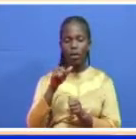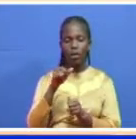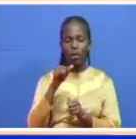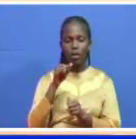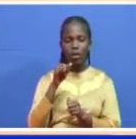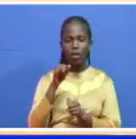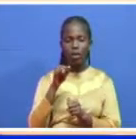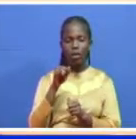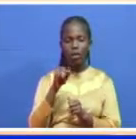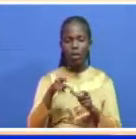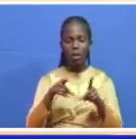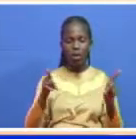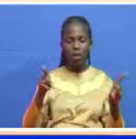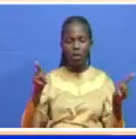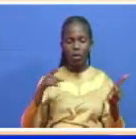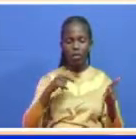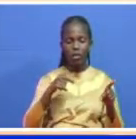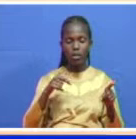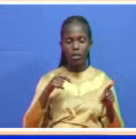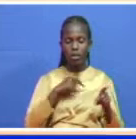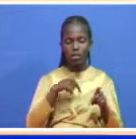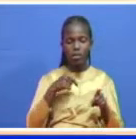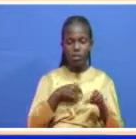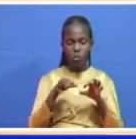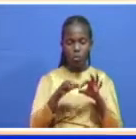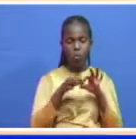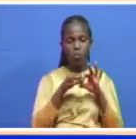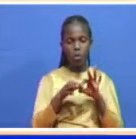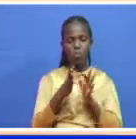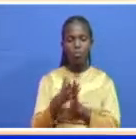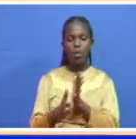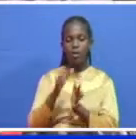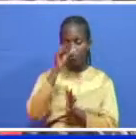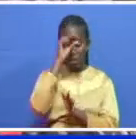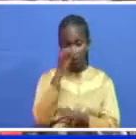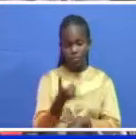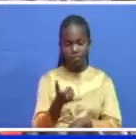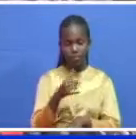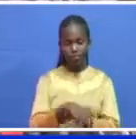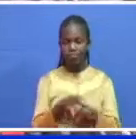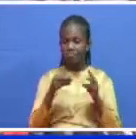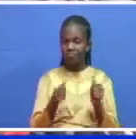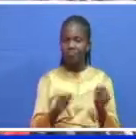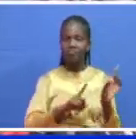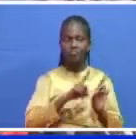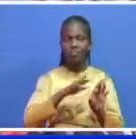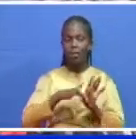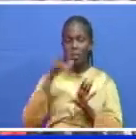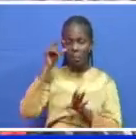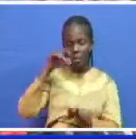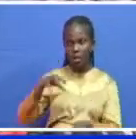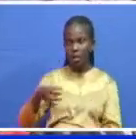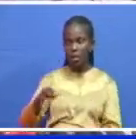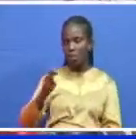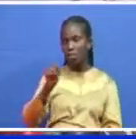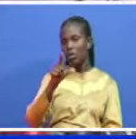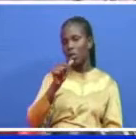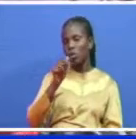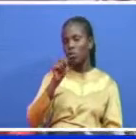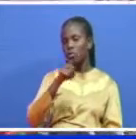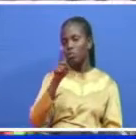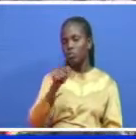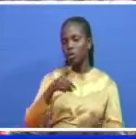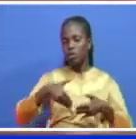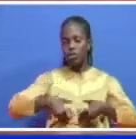Najua ndio msimamo mkubwa wa serikali hii iliyoko sasa. Nikana kwa ili otaliva kauntini ya Mombasa, Malonza ni wame weta